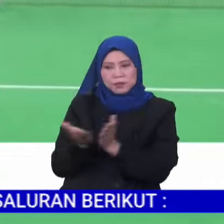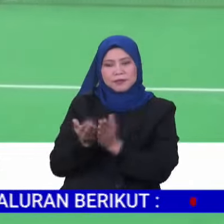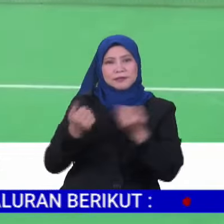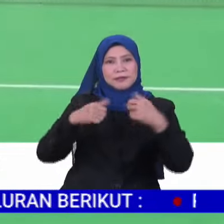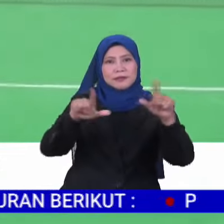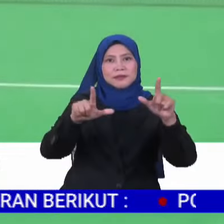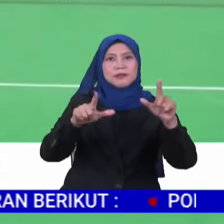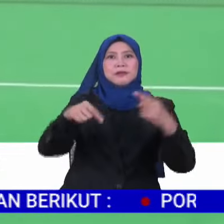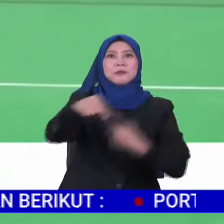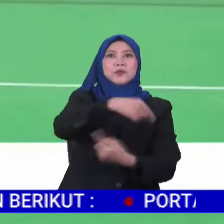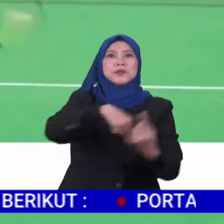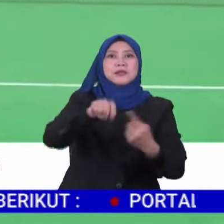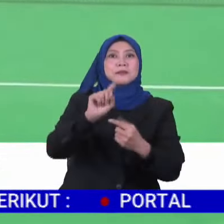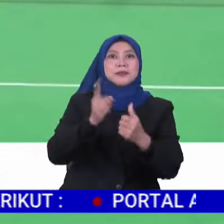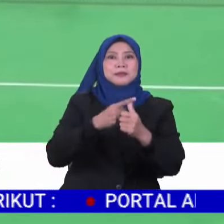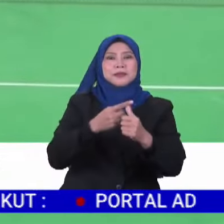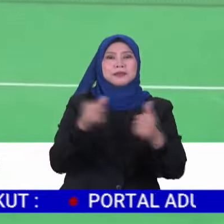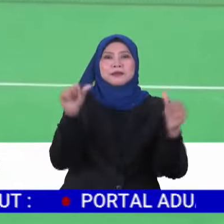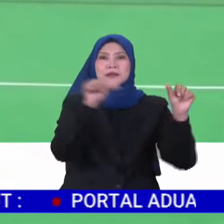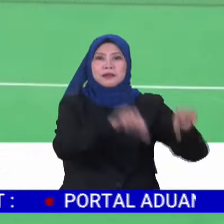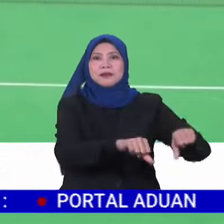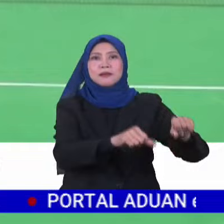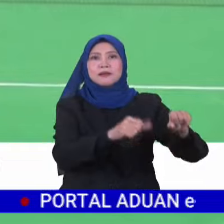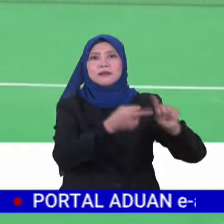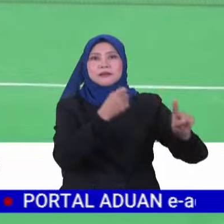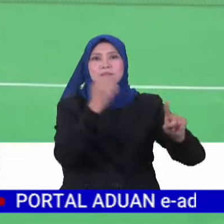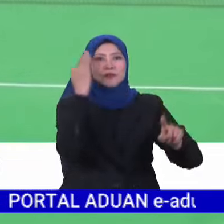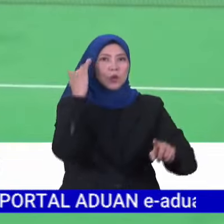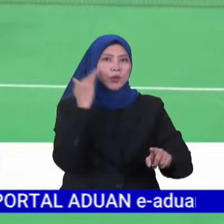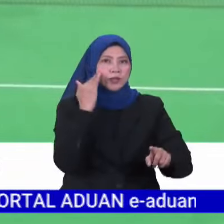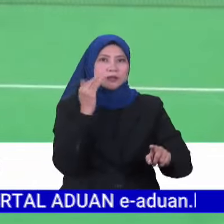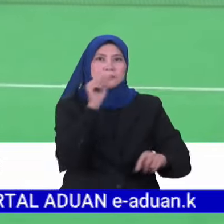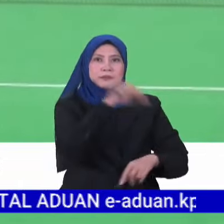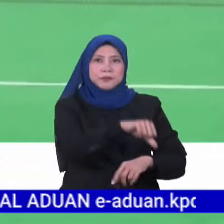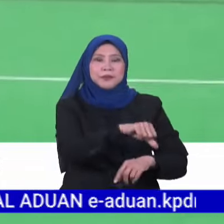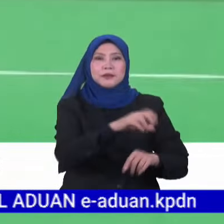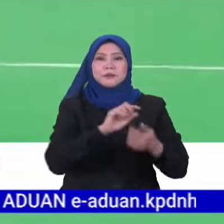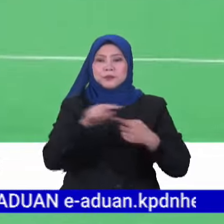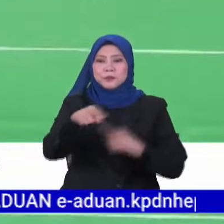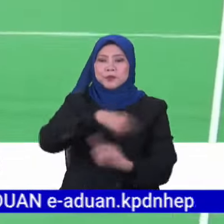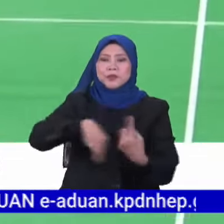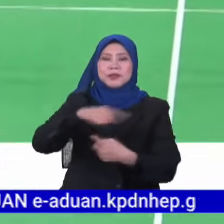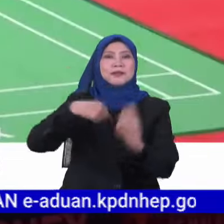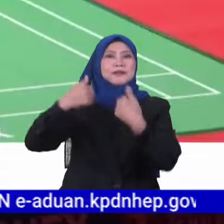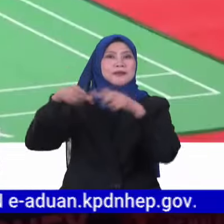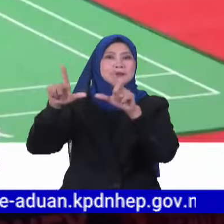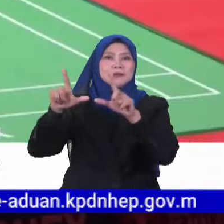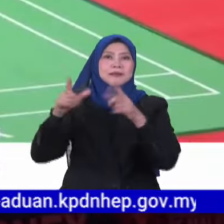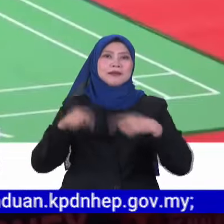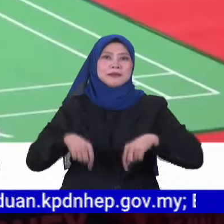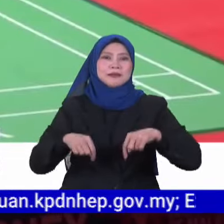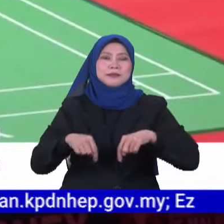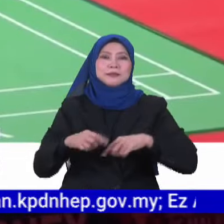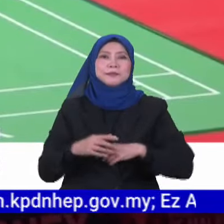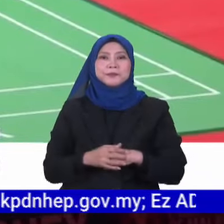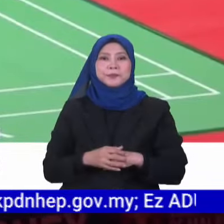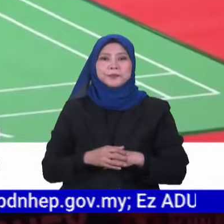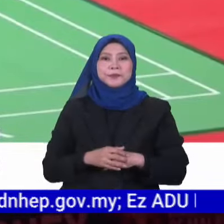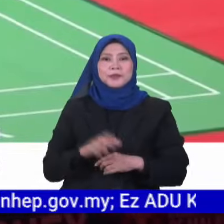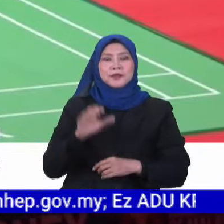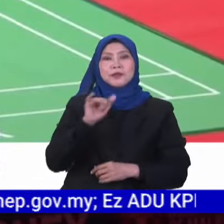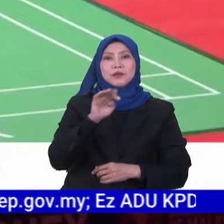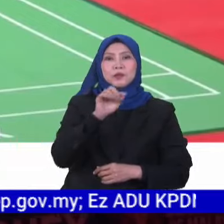layak kepusingan utama sepas mengalahkan pemain Korea Selatan Lee donghyun pada postinga kelaikan hari ini selain itu